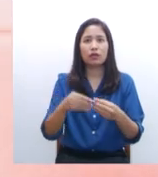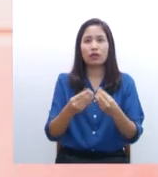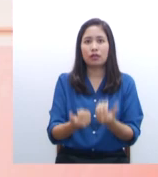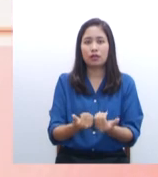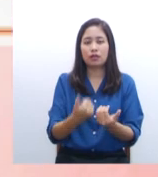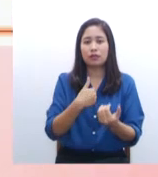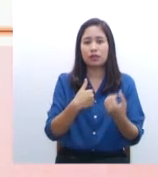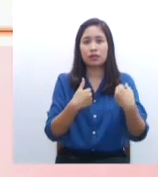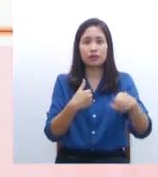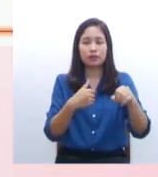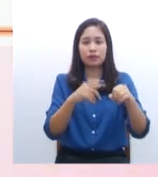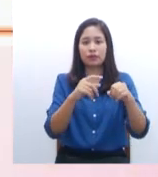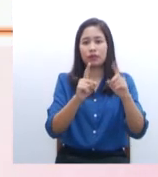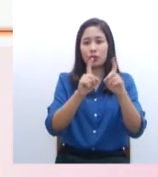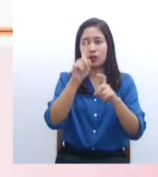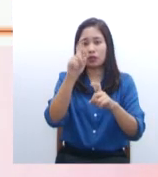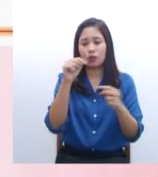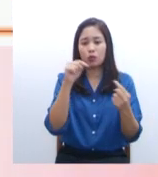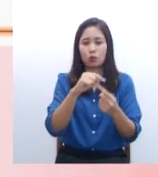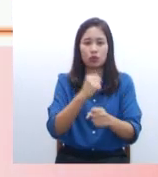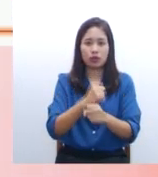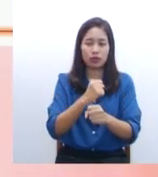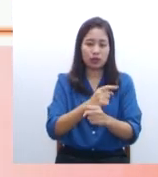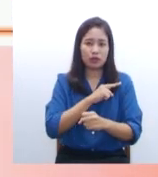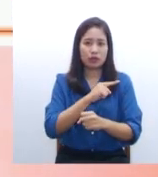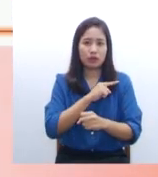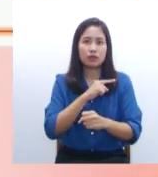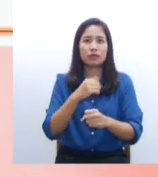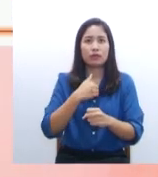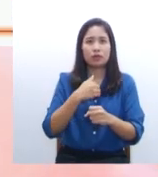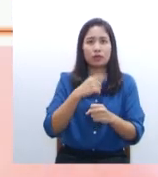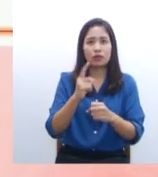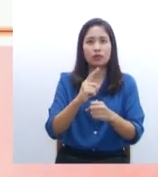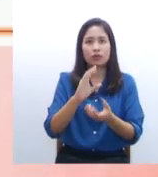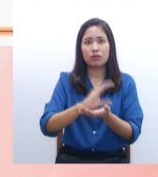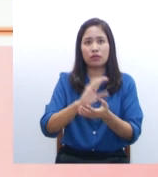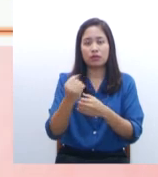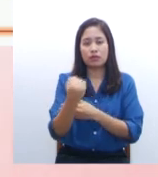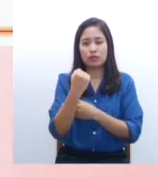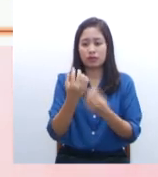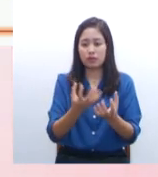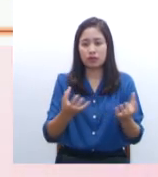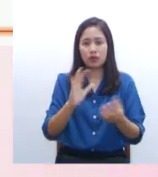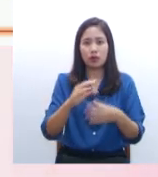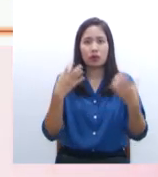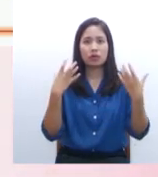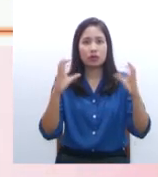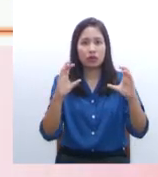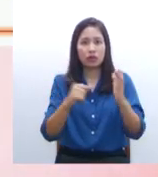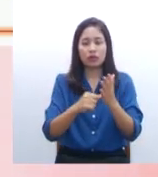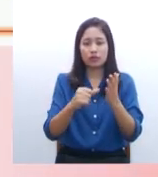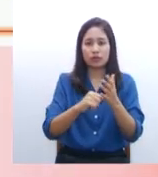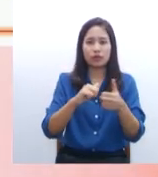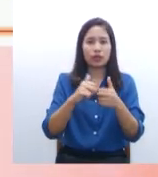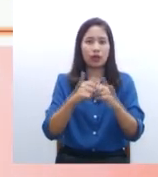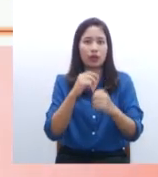10ตัวชี้วัดครับคือเรื่องของการปฏิบัติหน้าที่นะครับการใช้งบประมาณครับการใช้อำนาจนะครับการใช้ทรัพย์สินของราชการการแก้ไขปัญหาการทุจริต